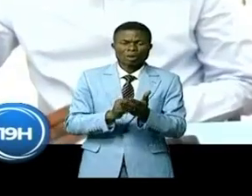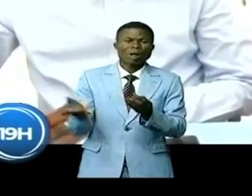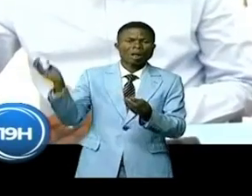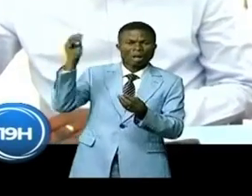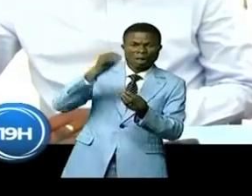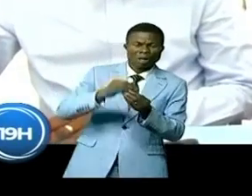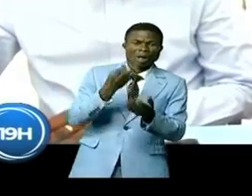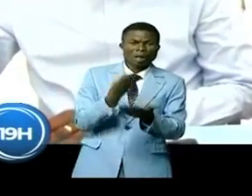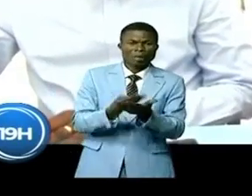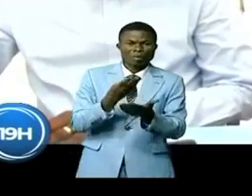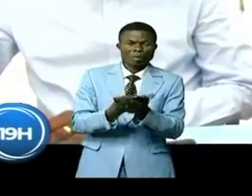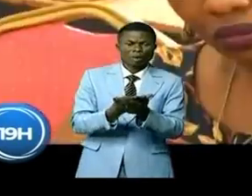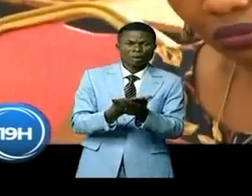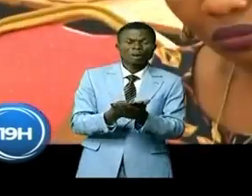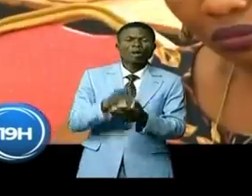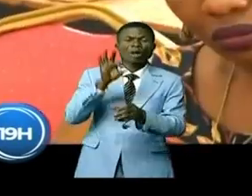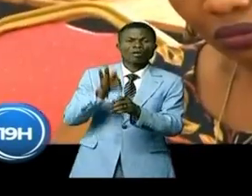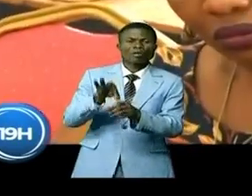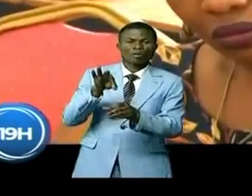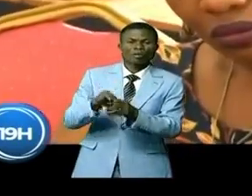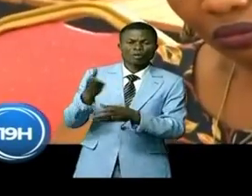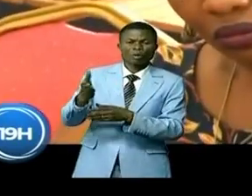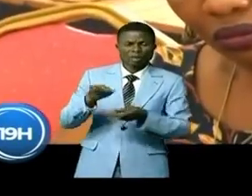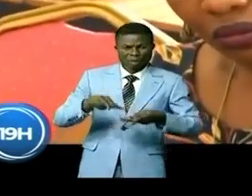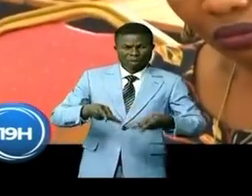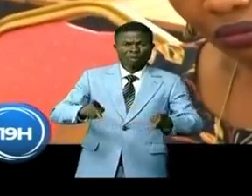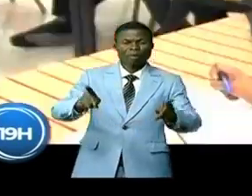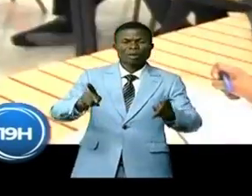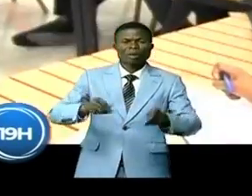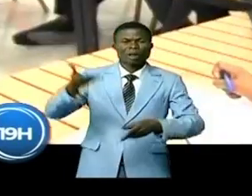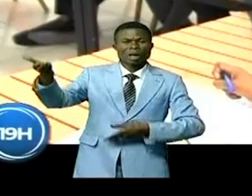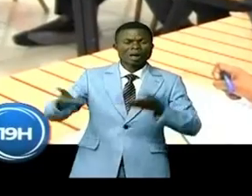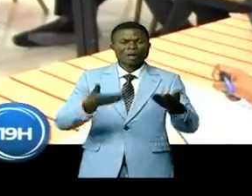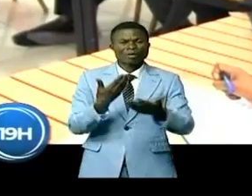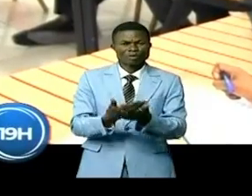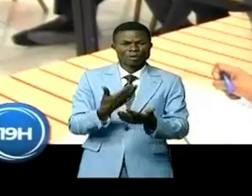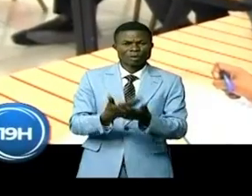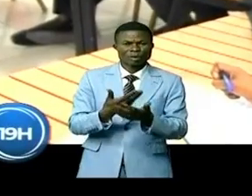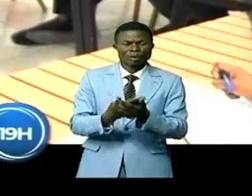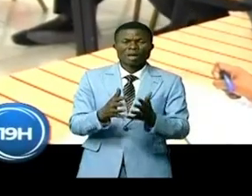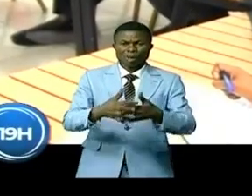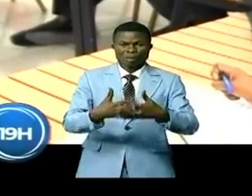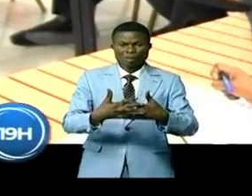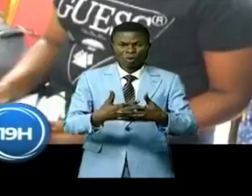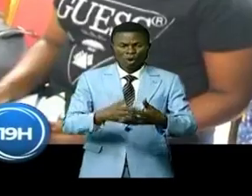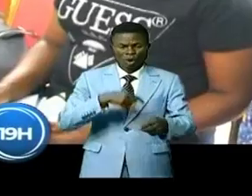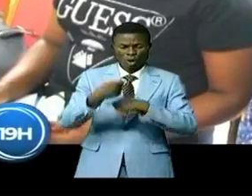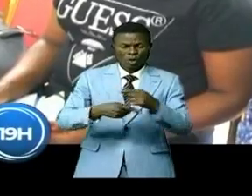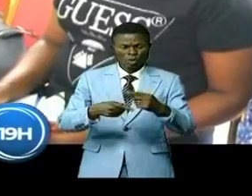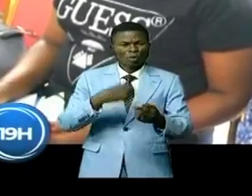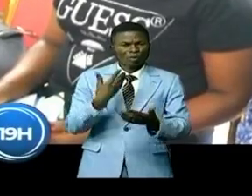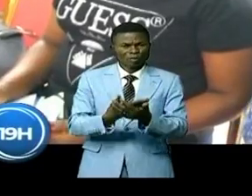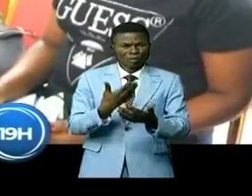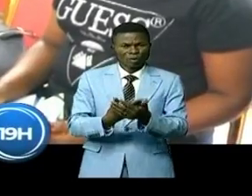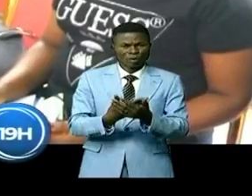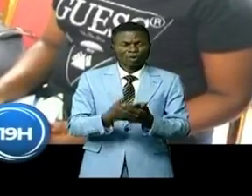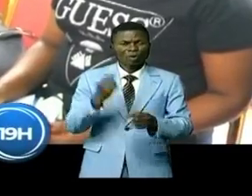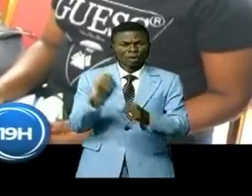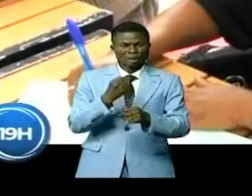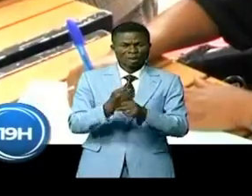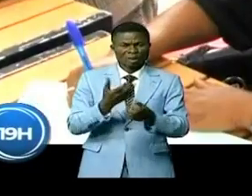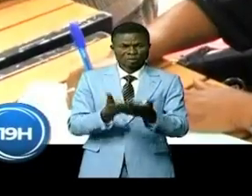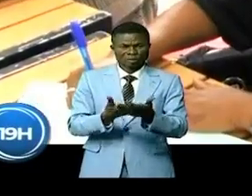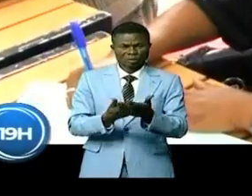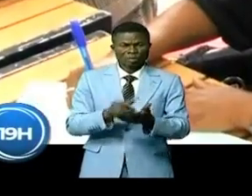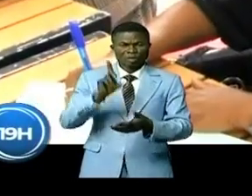du budget de la centrale électorale afin de lui permettre d'acquérir rapidement le matériel et de lancer simultanément les opérations dans